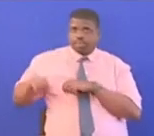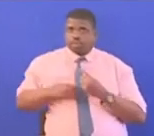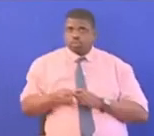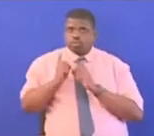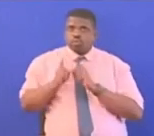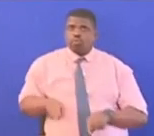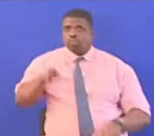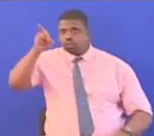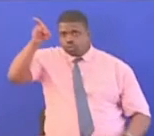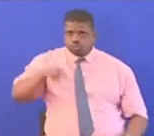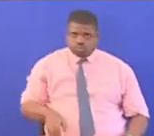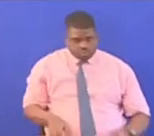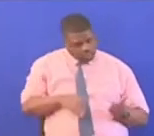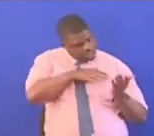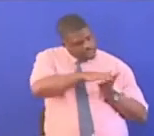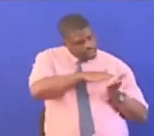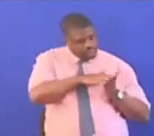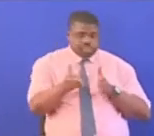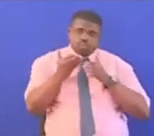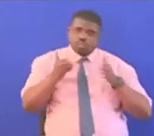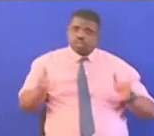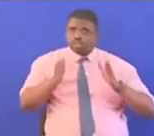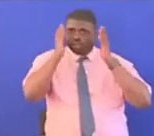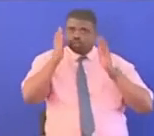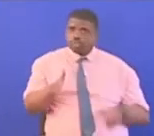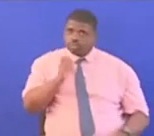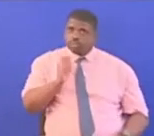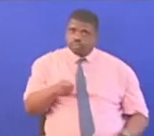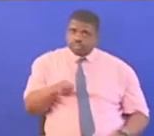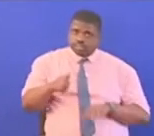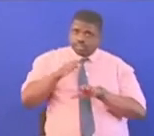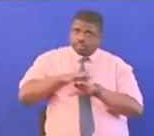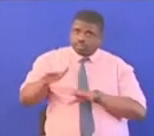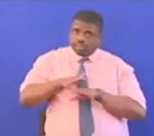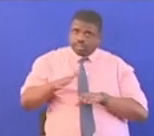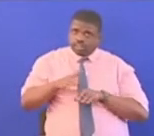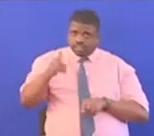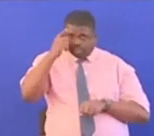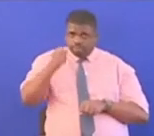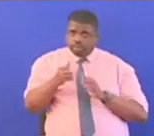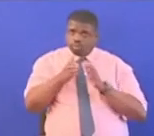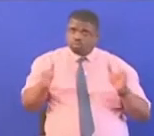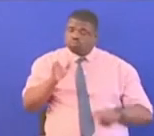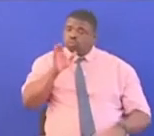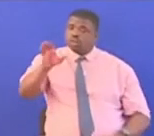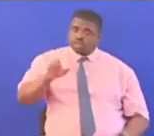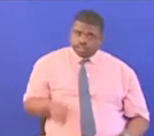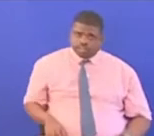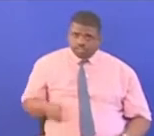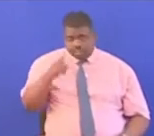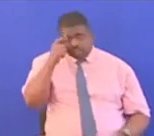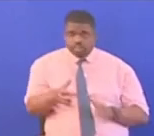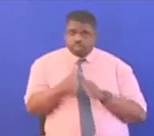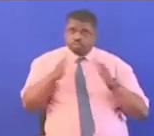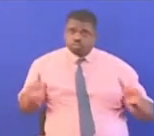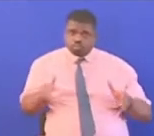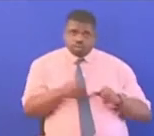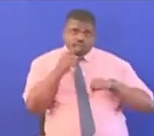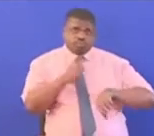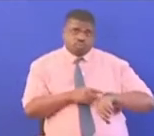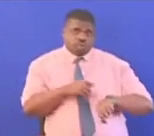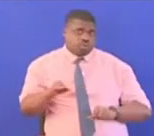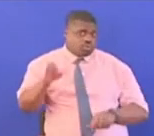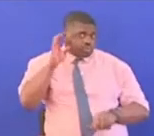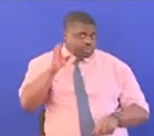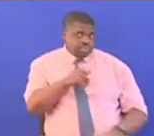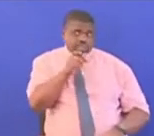huko. Nieleze bayana Mheshimiwa Waziri, Mheshimiwa Spika, kwamba nimueleza waziri na imani kubwa sana naye. Na nina imani kwa sababu anatoa muda wa